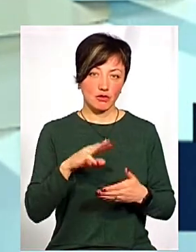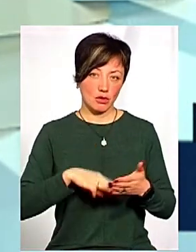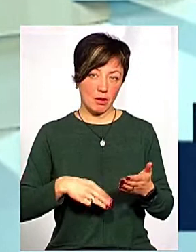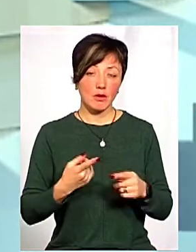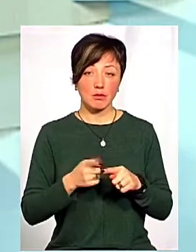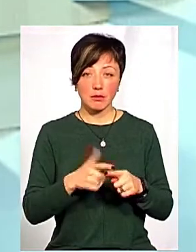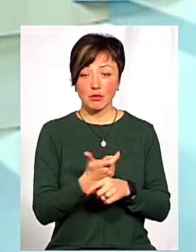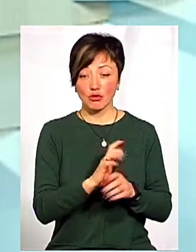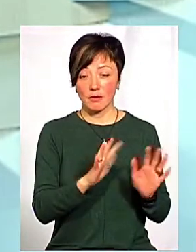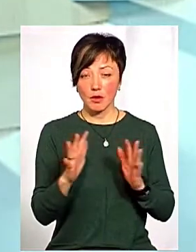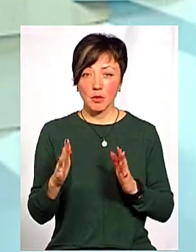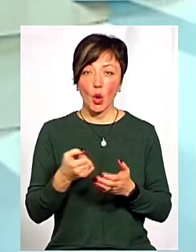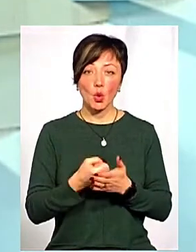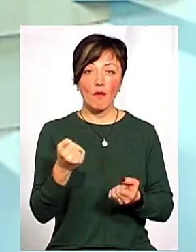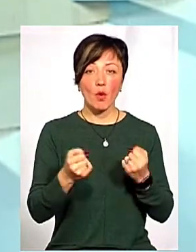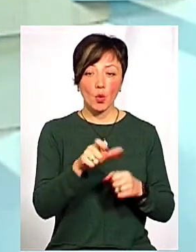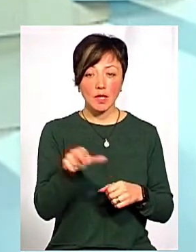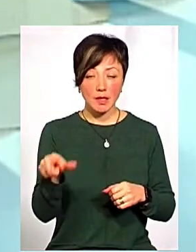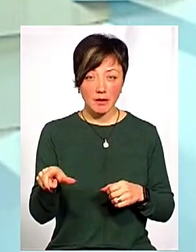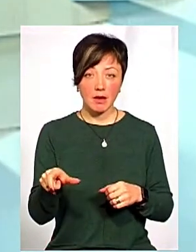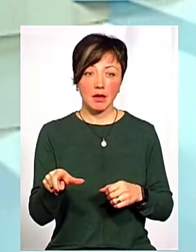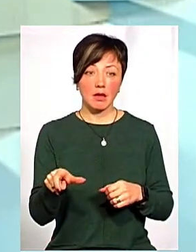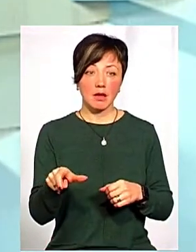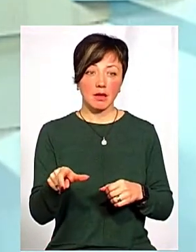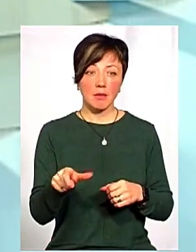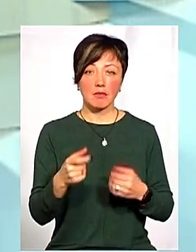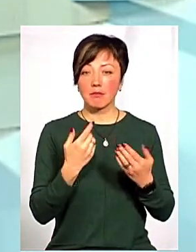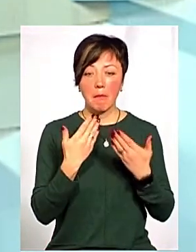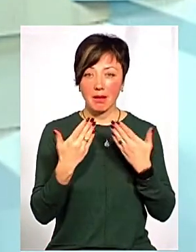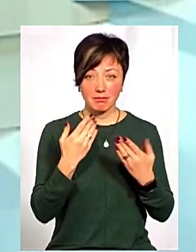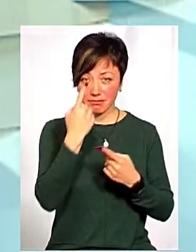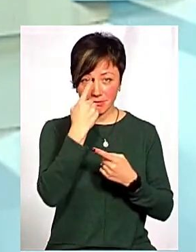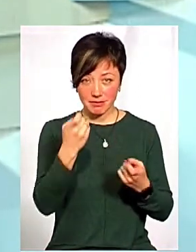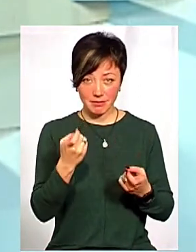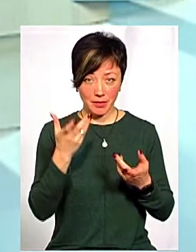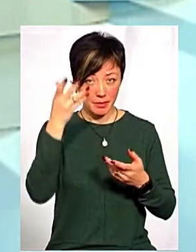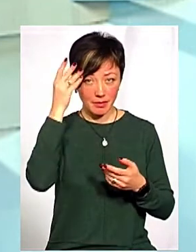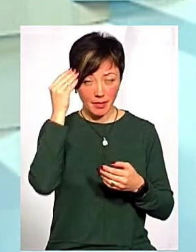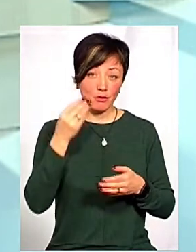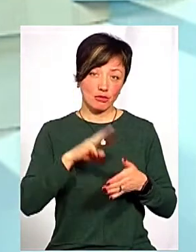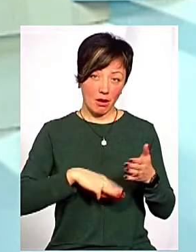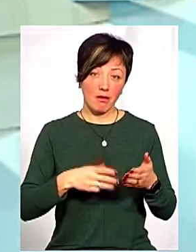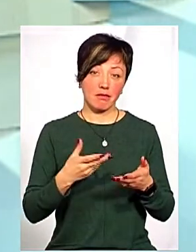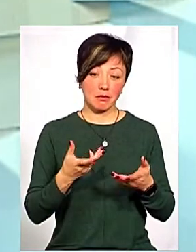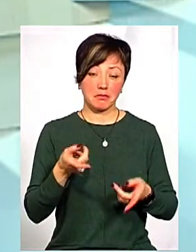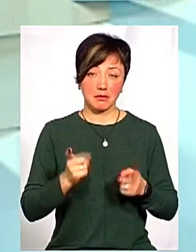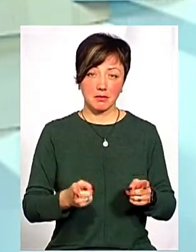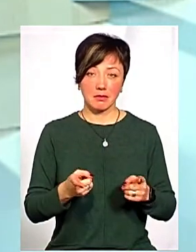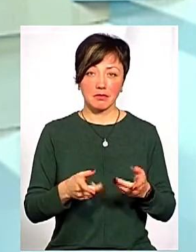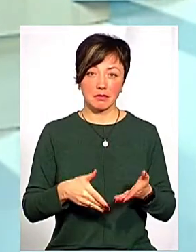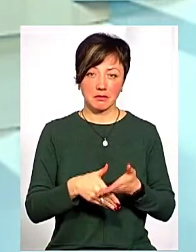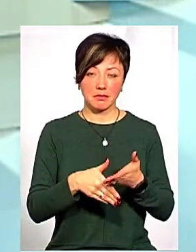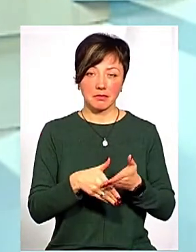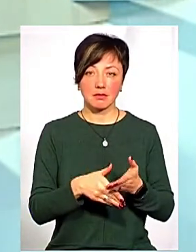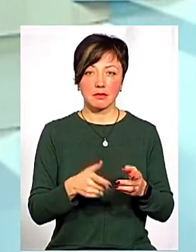штрафу. Тому в більшості випадків до водіїв, можливо, профбесідами це не дійде, ну так дійде штрафами. Тому що це, в першу